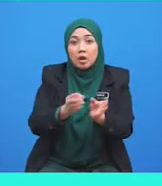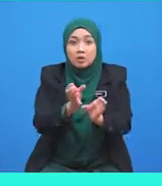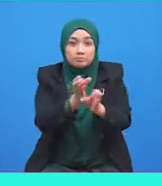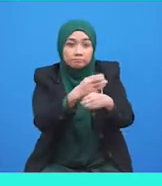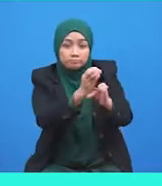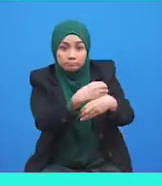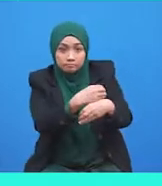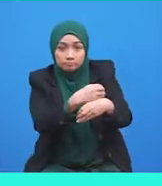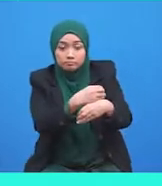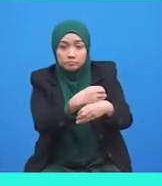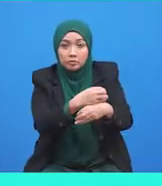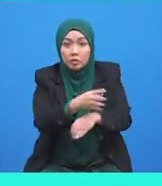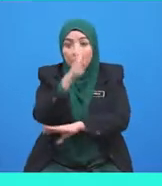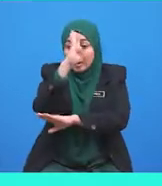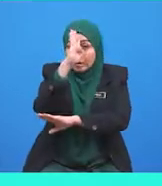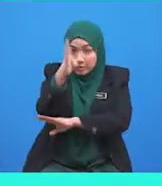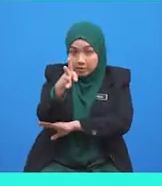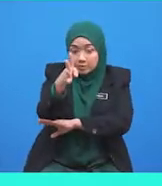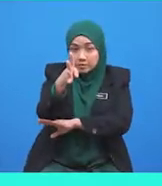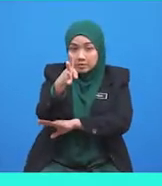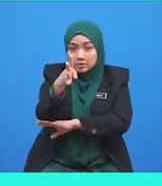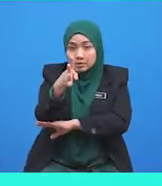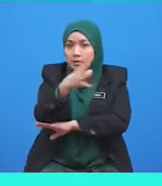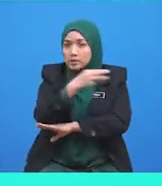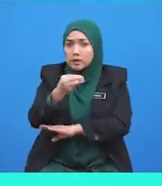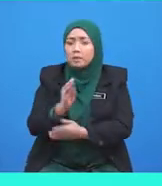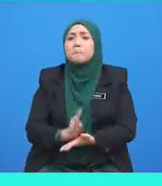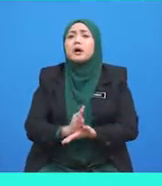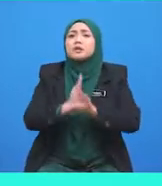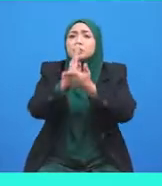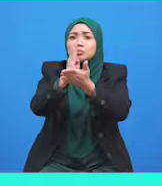inovasi yang banyak membantu kehidupan manusia pada masa ini.